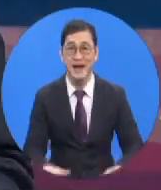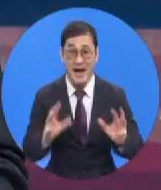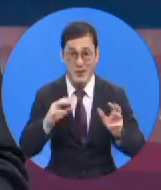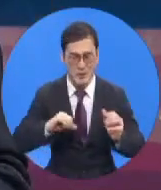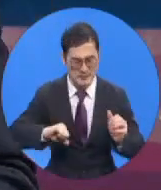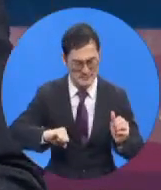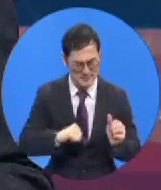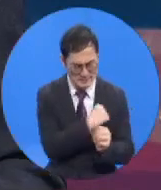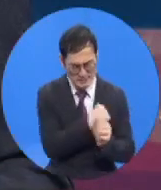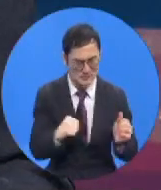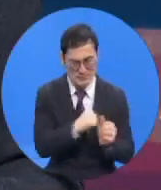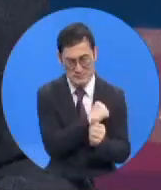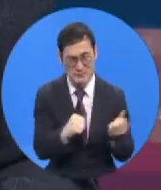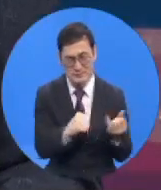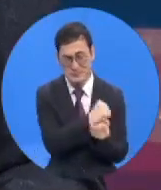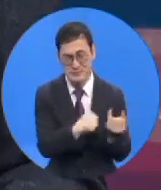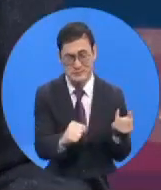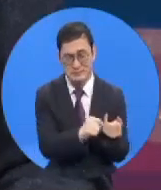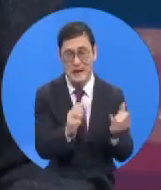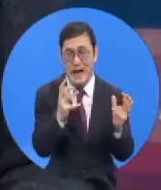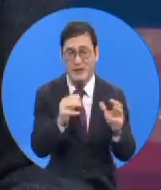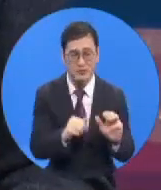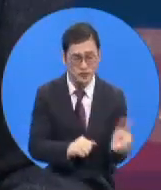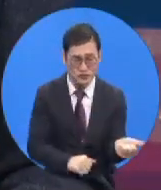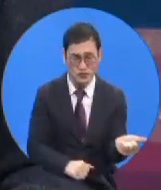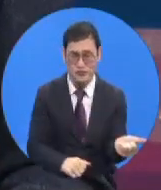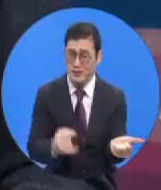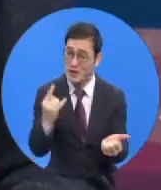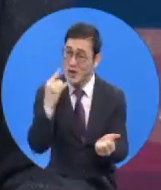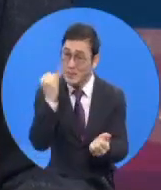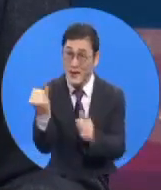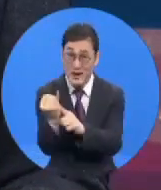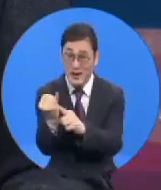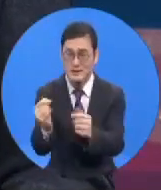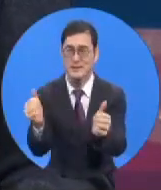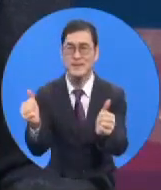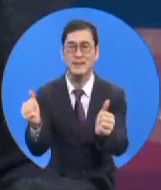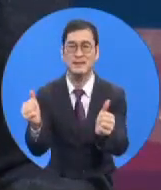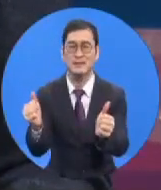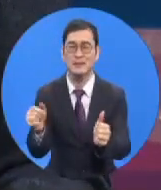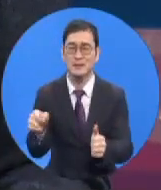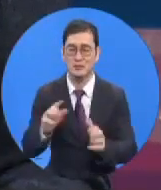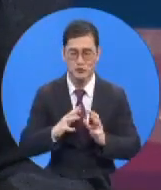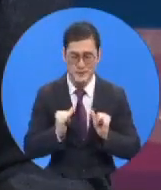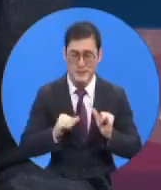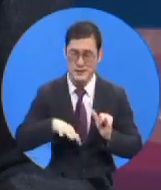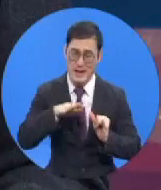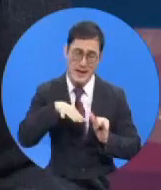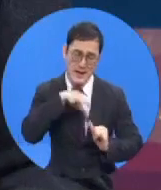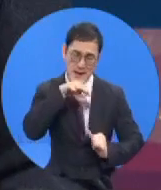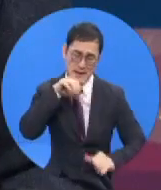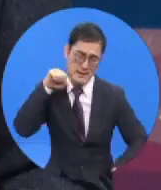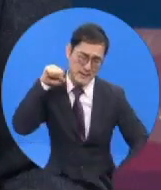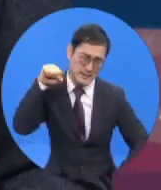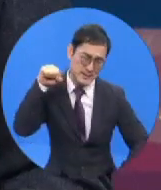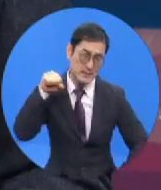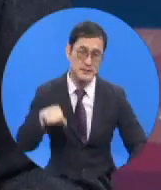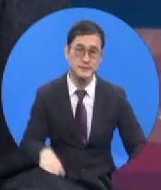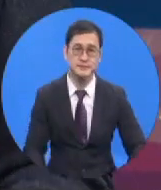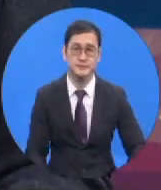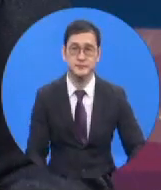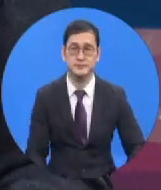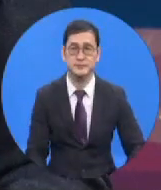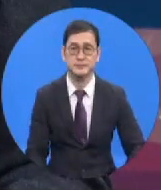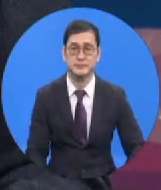아동학대로 숨진 정인이 양 양부모에 대한 재판이 어제 시작됐는데 시민들의 분노가 이어지고 있습니다. 어제도 천여 명의 시민이